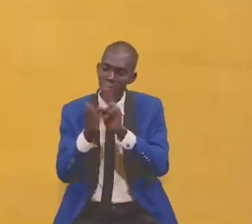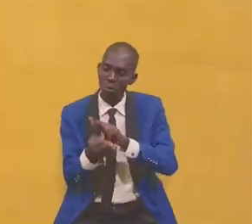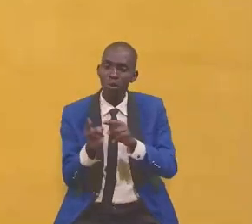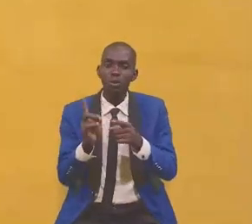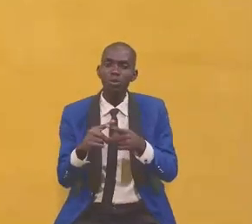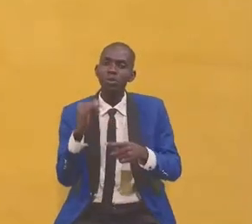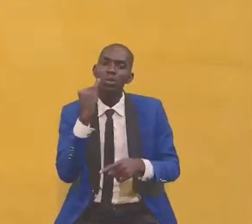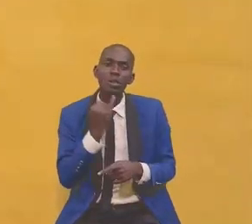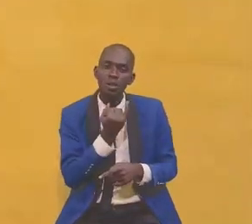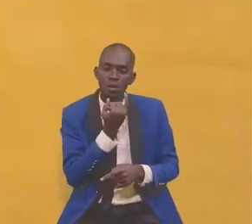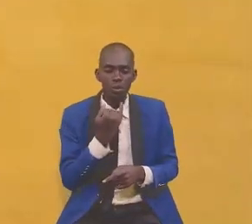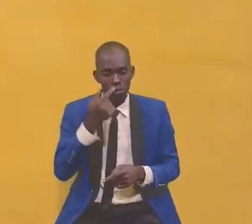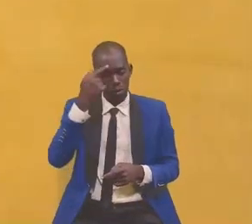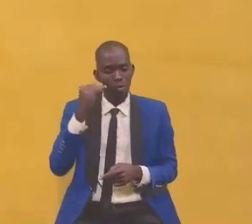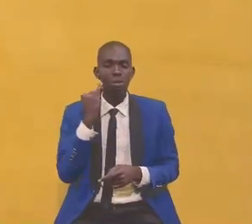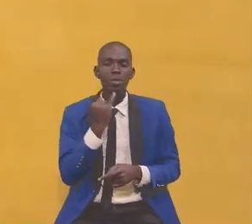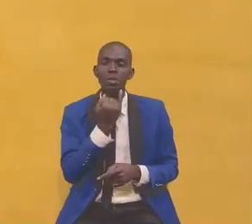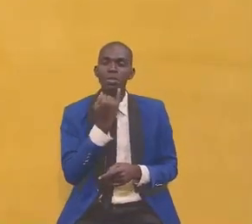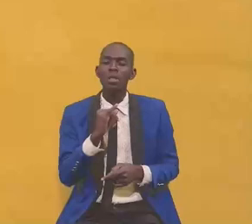d'alliance, et même